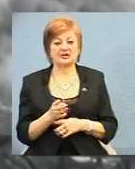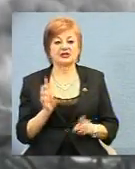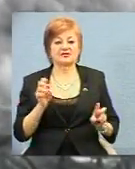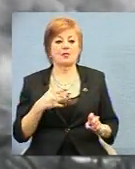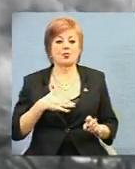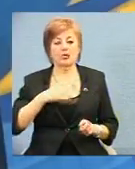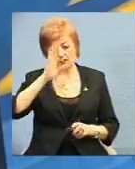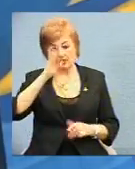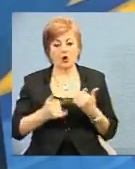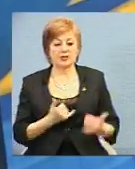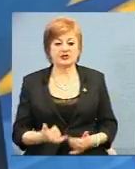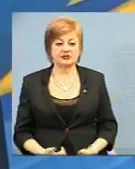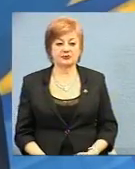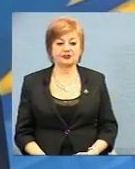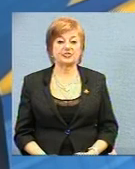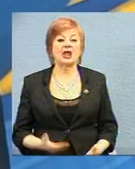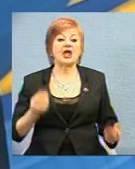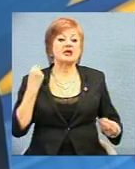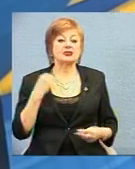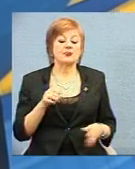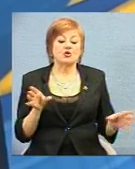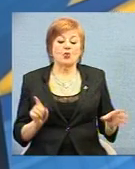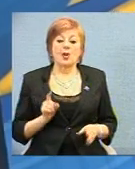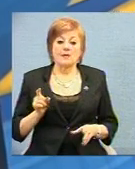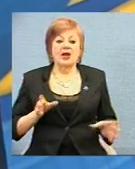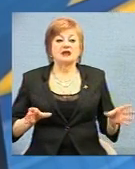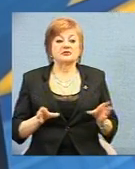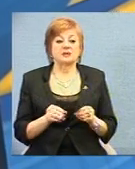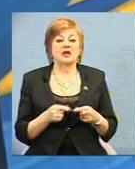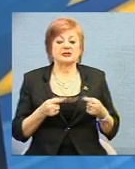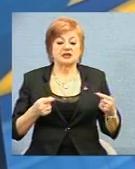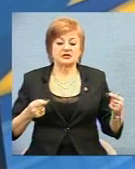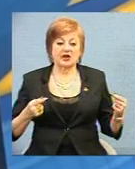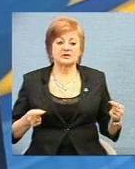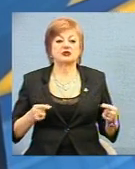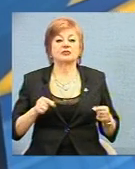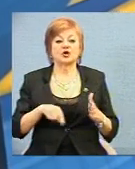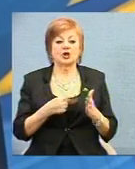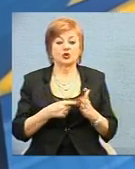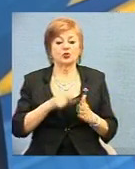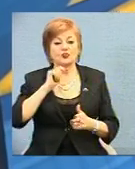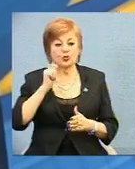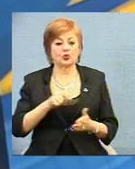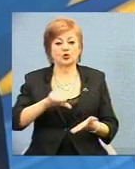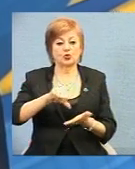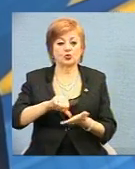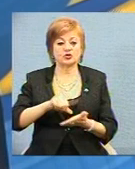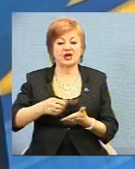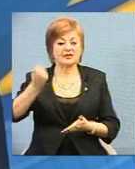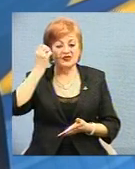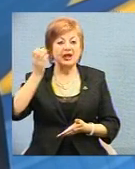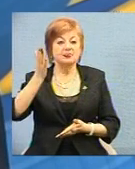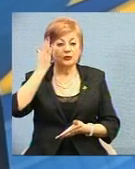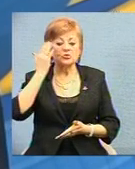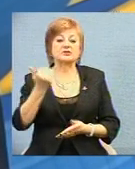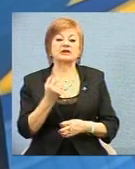хлопець». Запорізькі майстри разом із колегами з багатьох інших міст України взяли участь у виставці традиційних японських ляльок